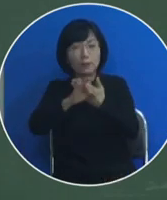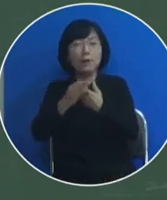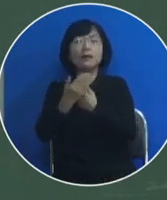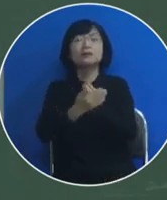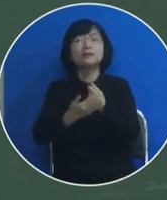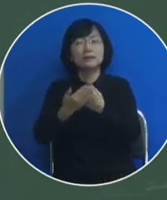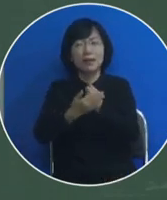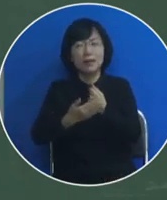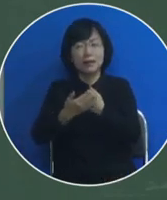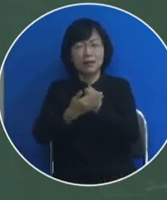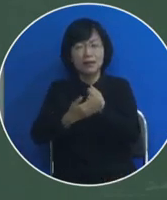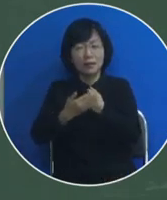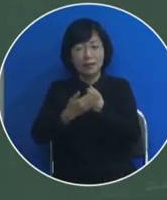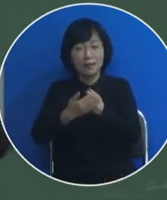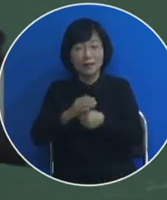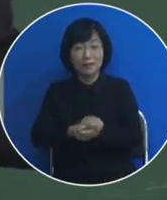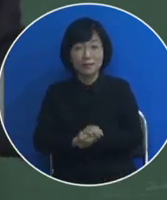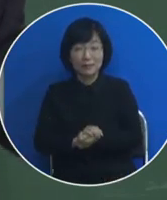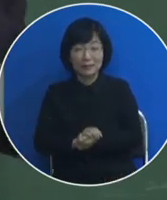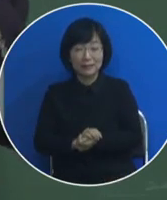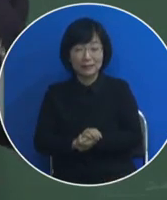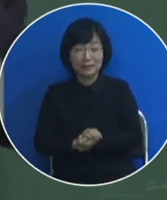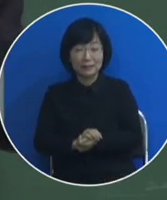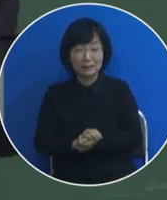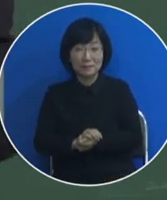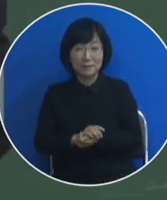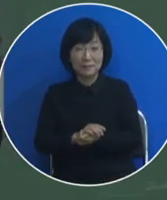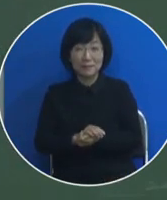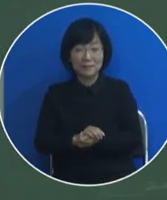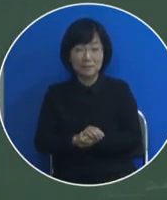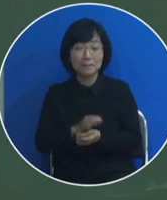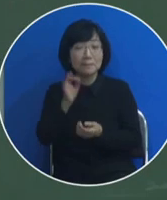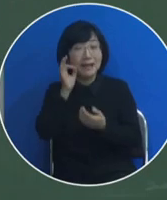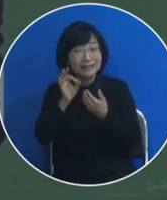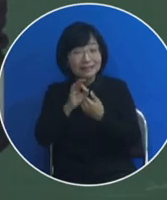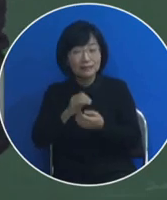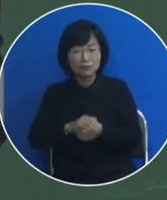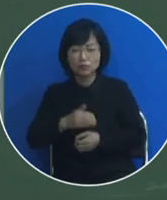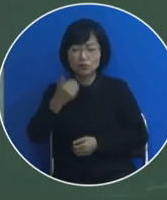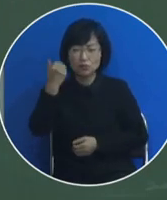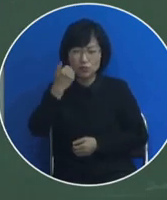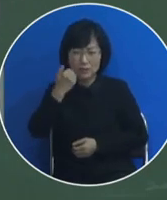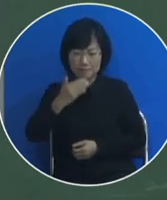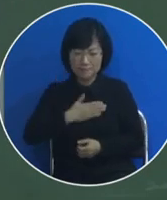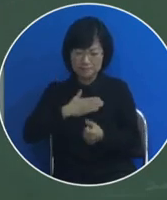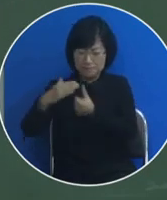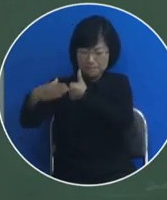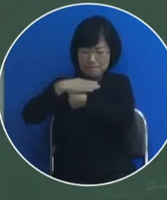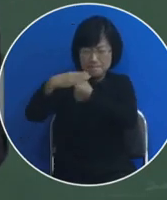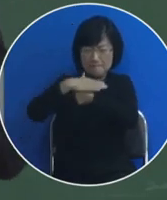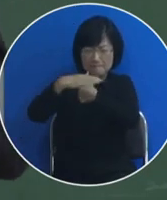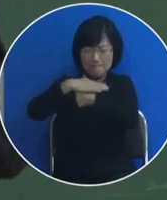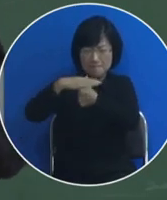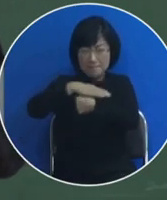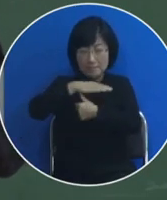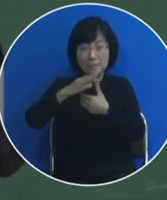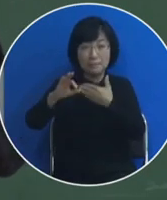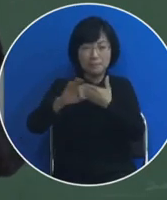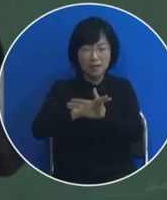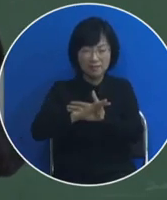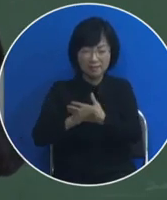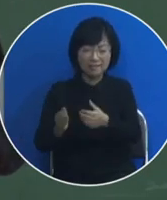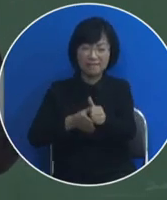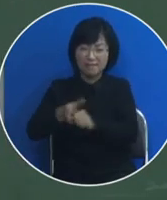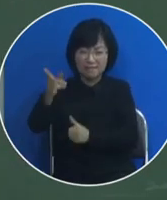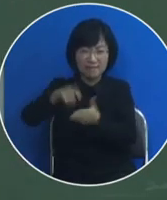우리는 너무 우리 어렵게 만든 사람 있잖아요. 그 사람에 대해서도 많은 기도하고 배려하고 하나님 축복 찾은 일 기회입니다. There are even times when